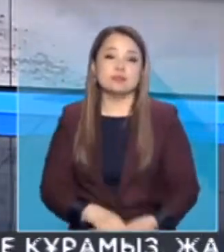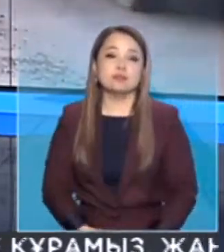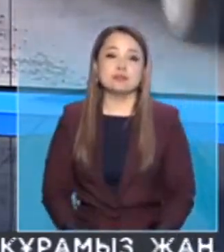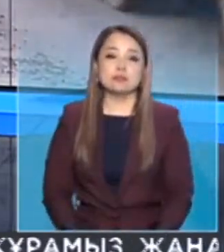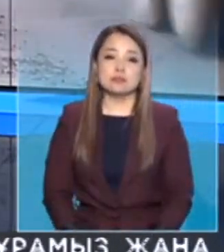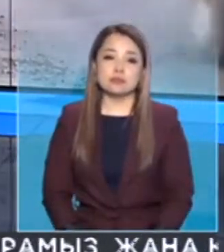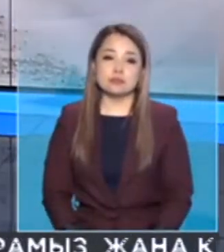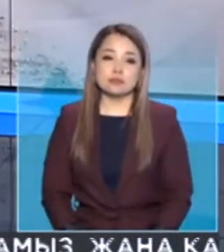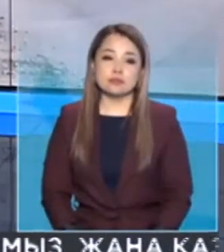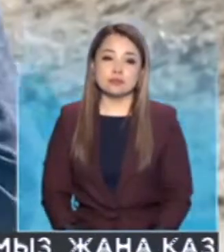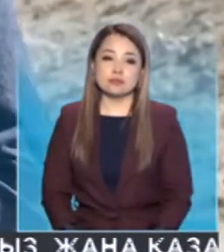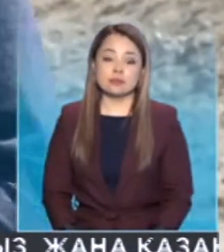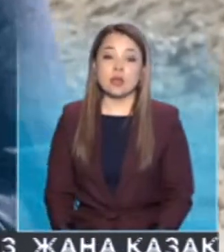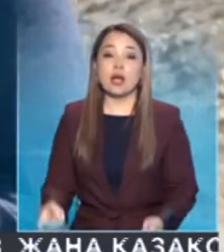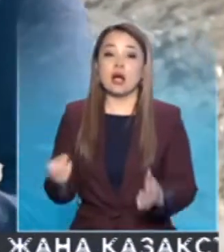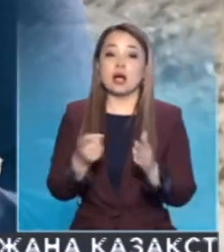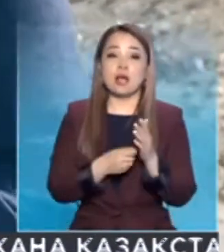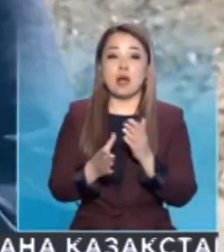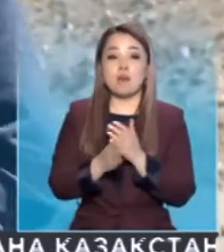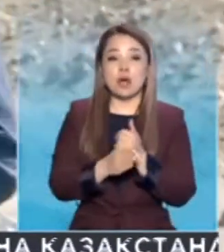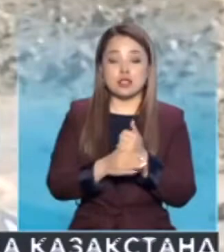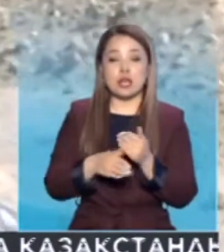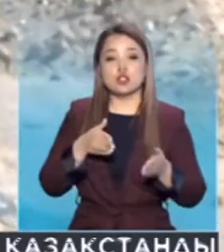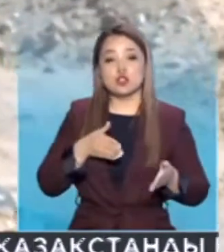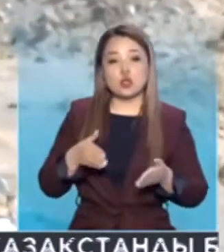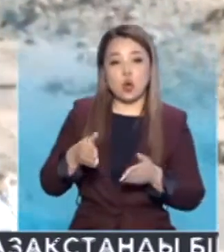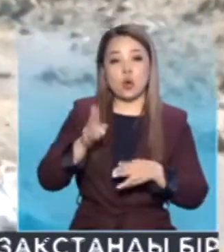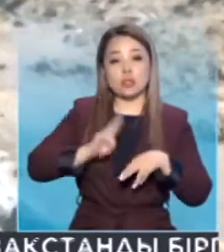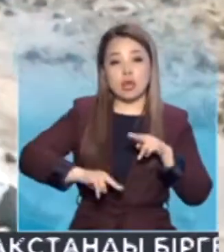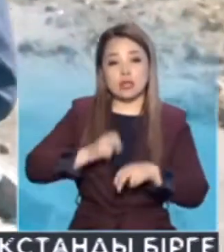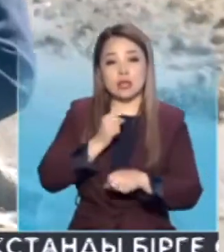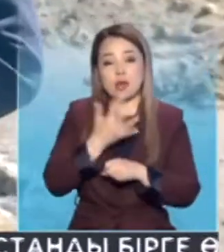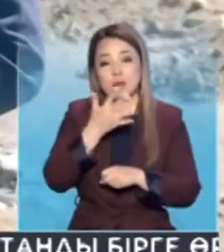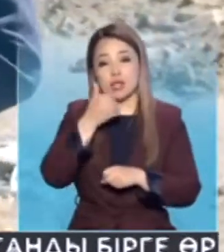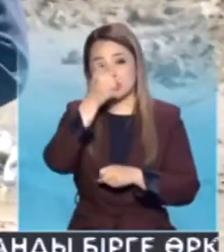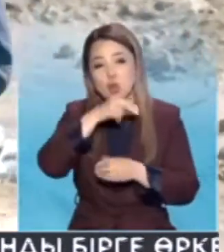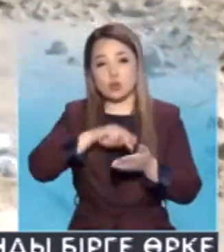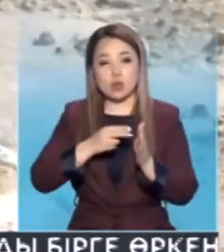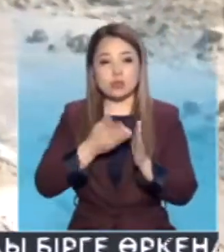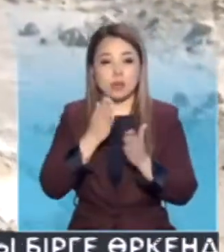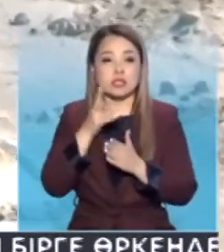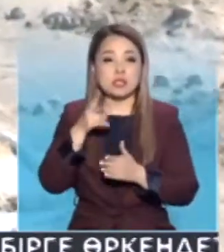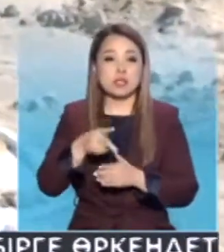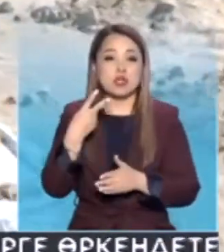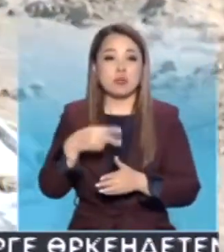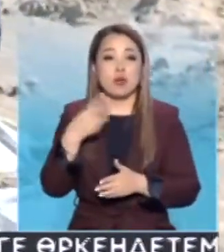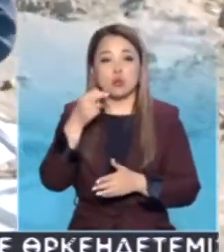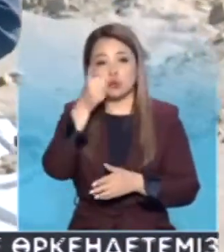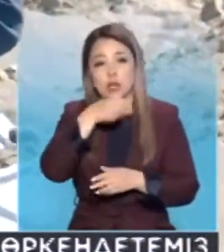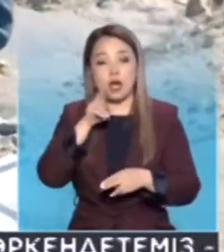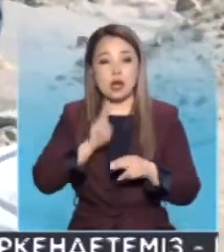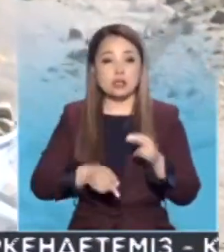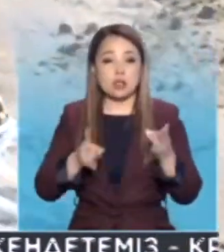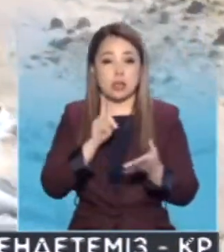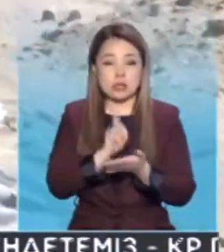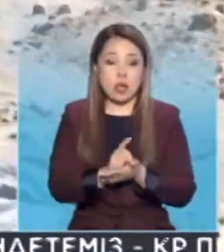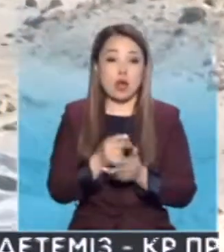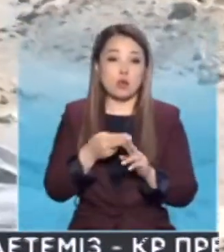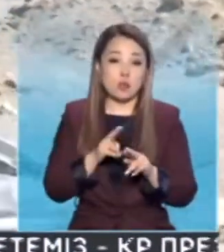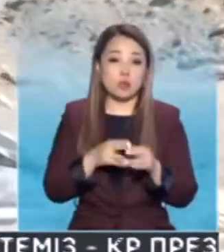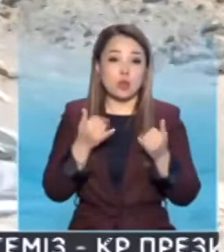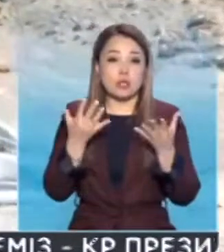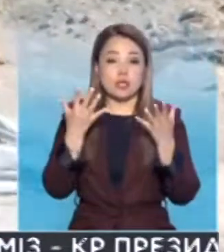қайтты. Қарағанды Балқаш тасжолының құрылысы 5 жылға жоспарланған 2023 жылы аяқталуы тиіс. Алайда